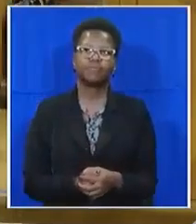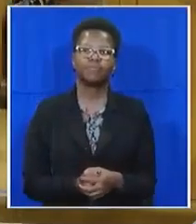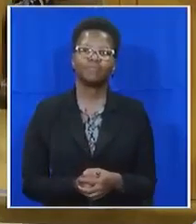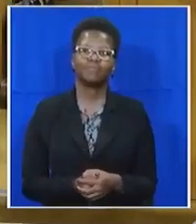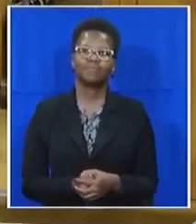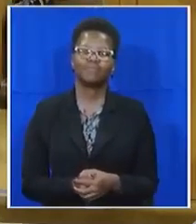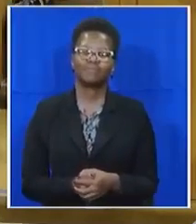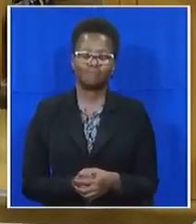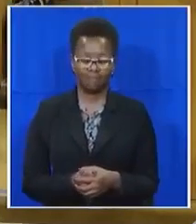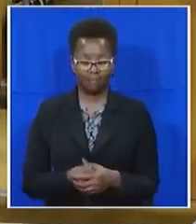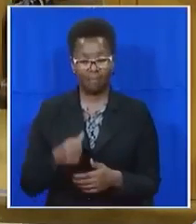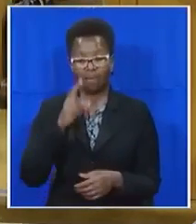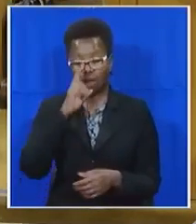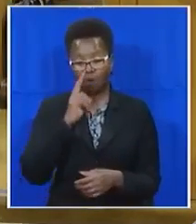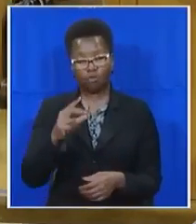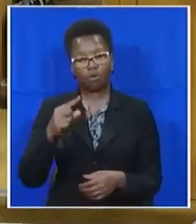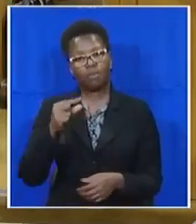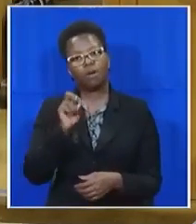Honorable Groenewald.